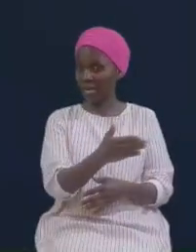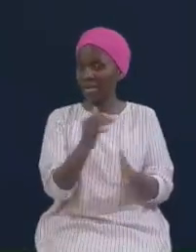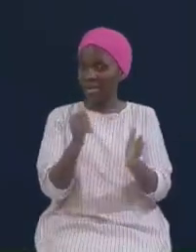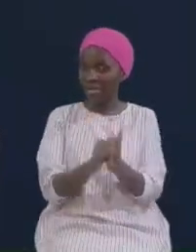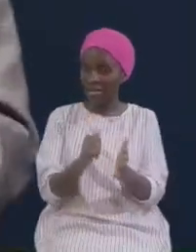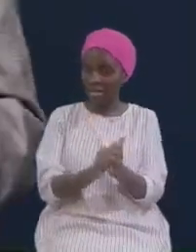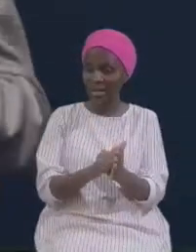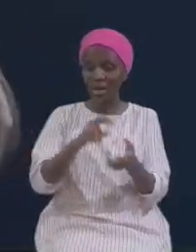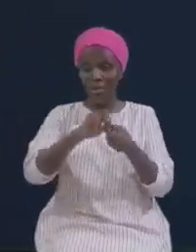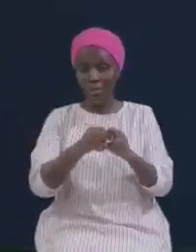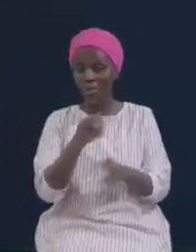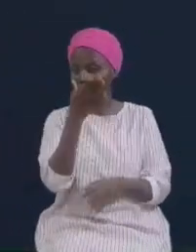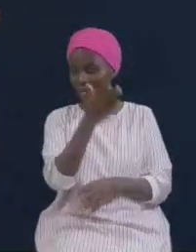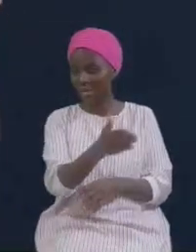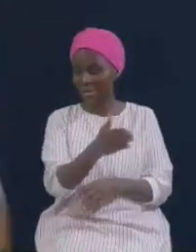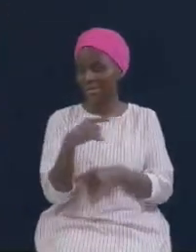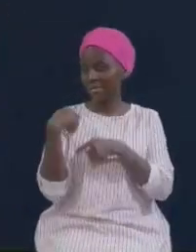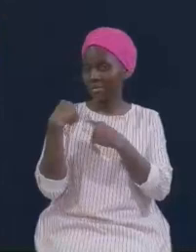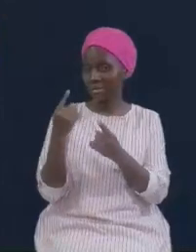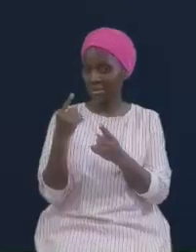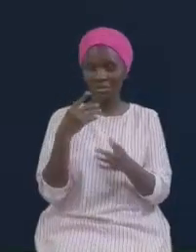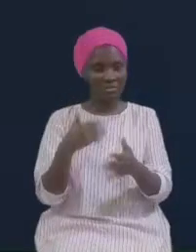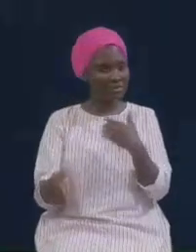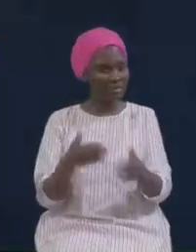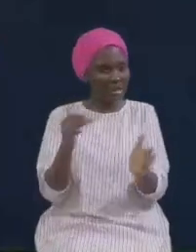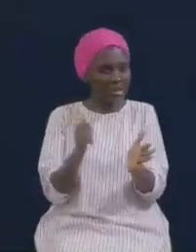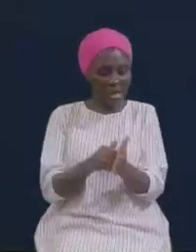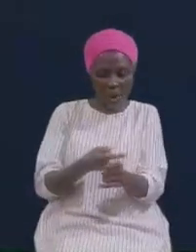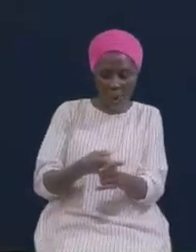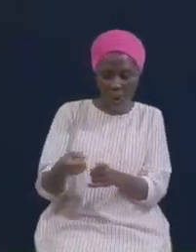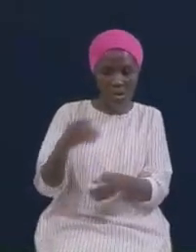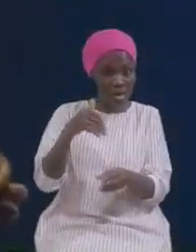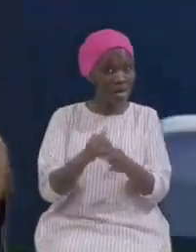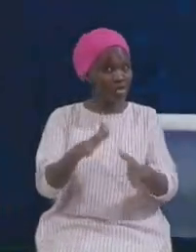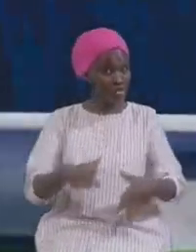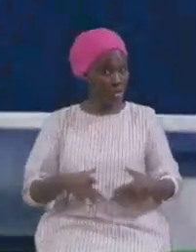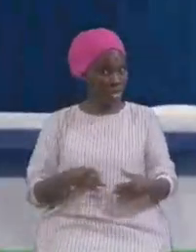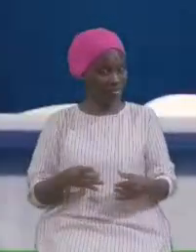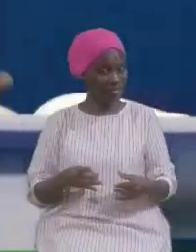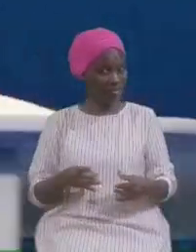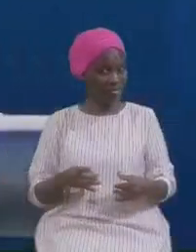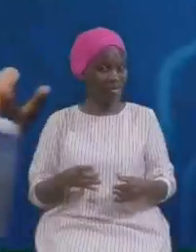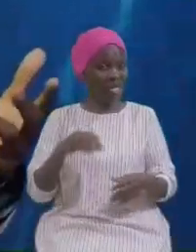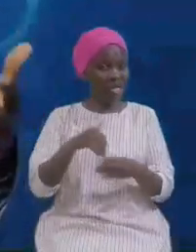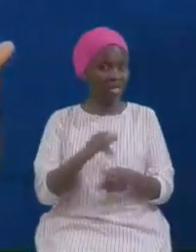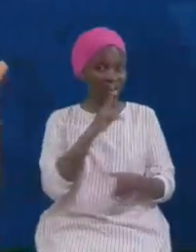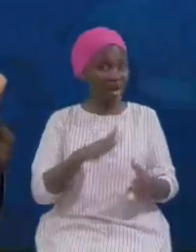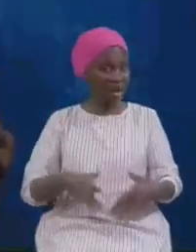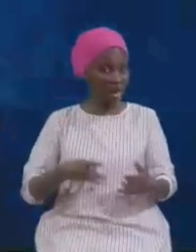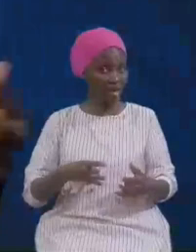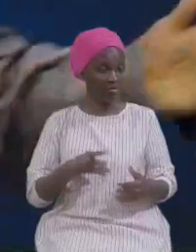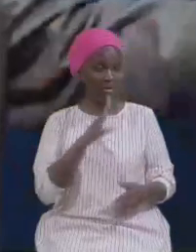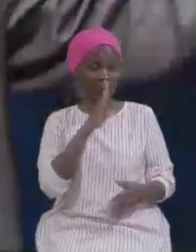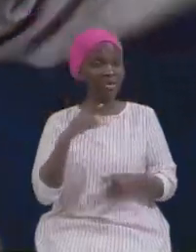de cette dépravation et cette blessure de ta vie, dans sa vie,